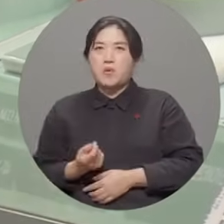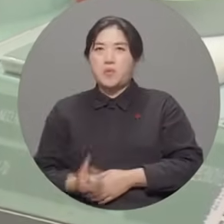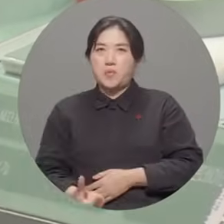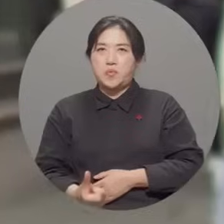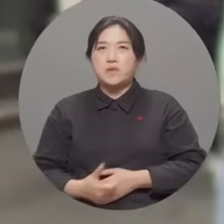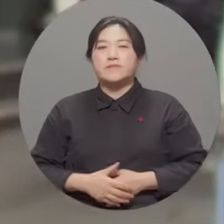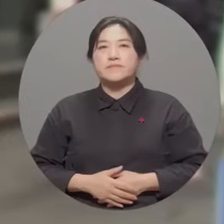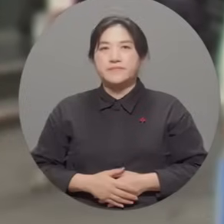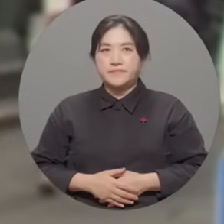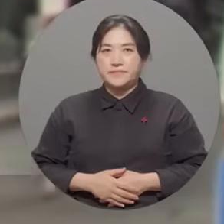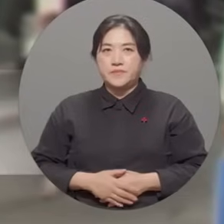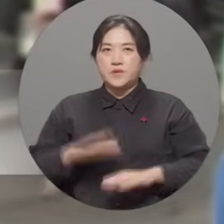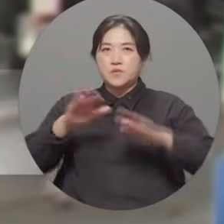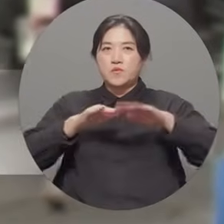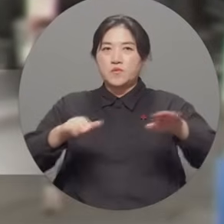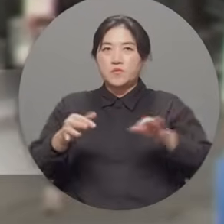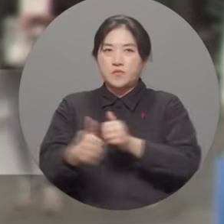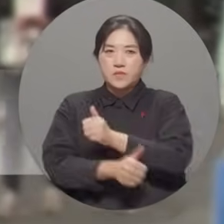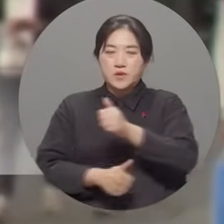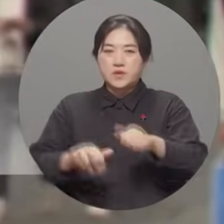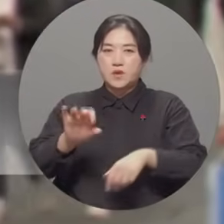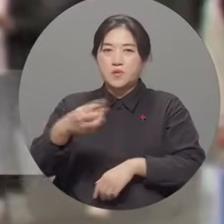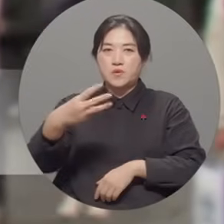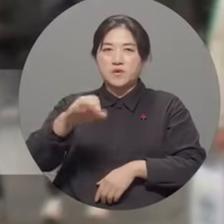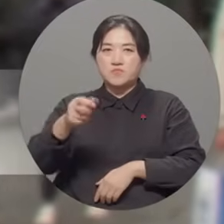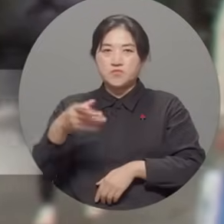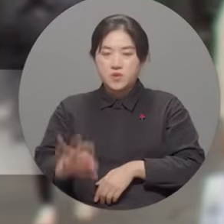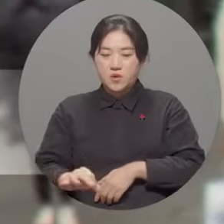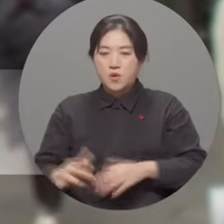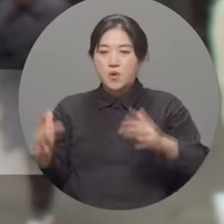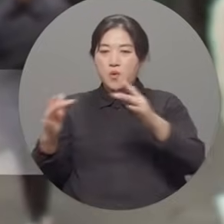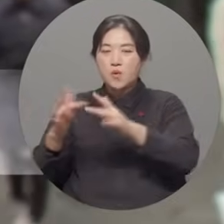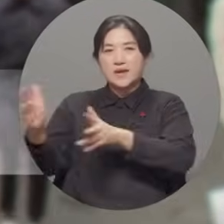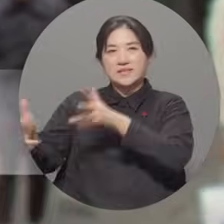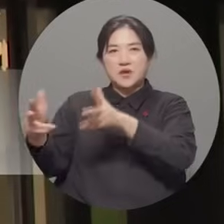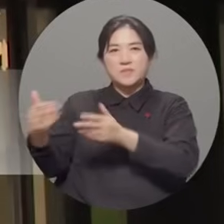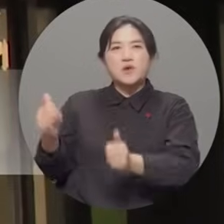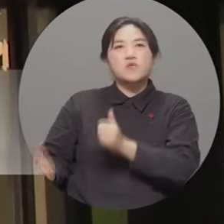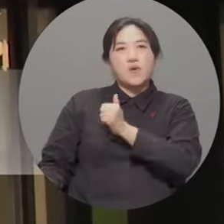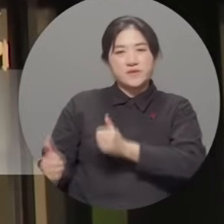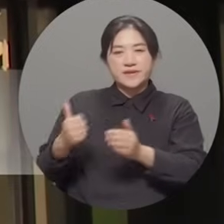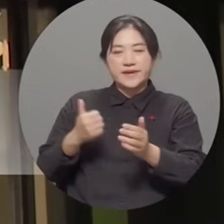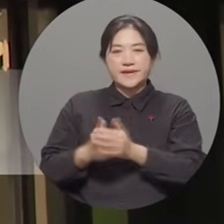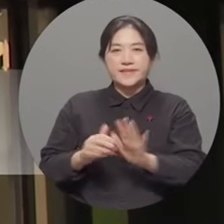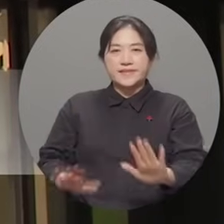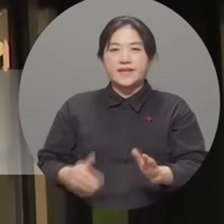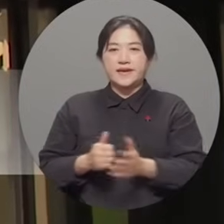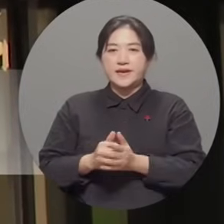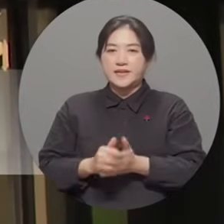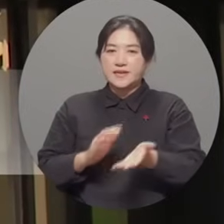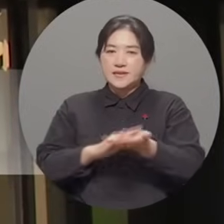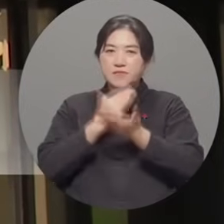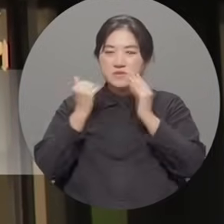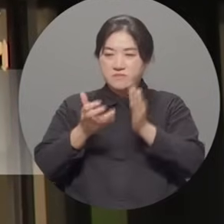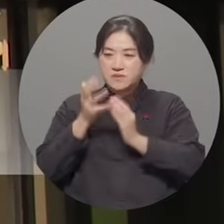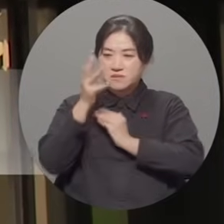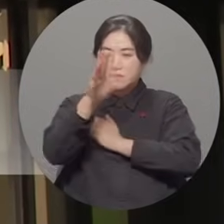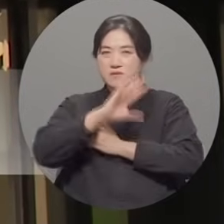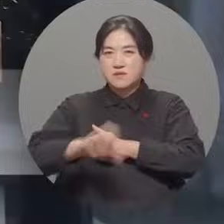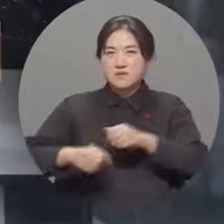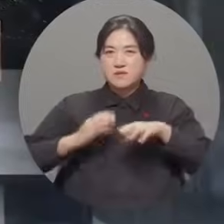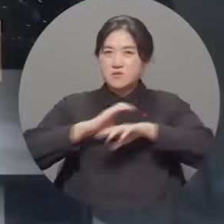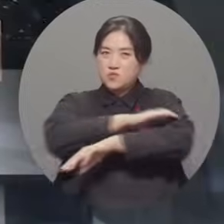액수입니다. 공정위는 올리브영이 온라인 사업자와 경쟁하는 만큼 헬스앤뷰티 시장에서 지배적 사업자로